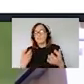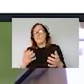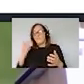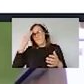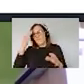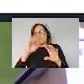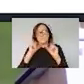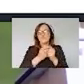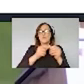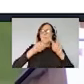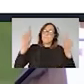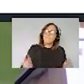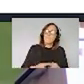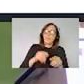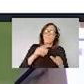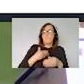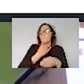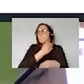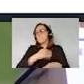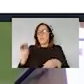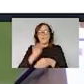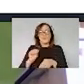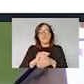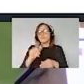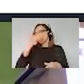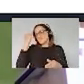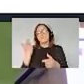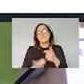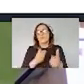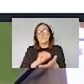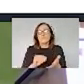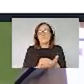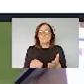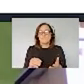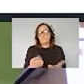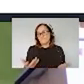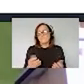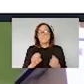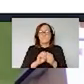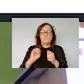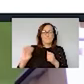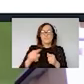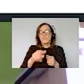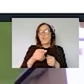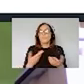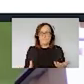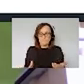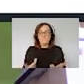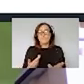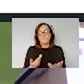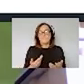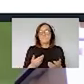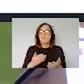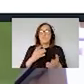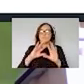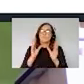wiemy na temat plakatów, było już milion szkoleń. Ja nie wiedziałam, co zrobić, pisałam ją, dam tutorial. Ona jest bardzo intuicyjna i prosta, do tego dodaję koncert